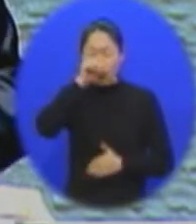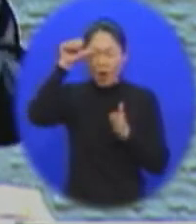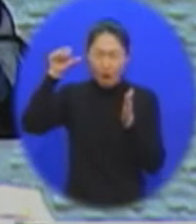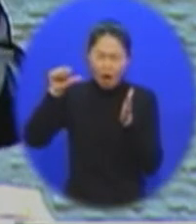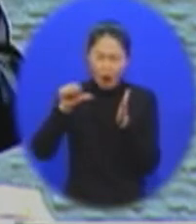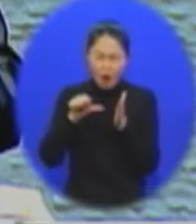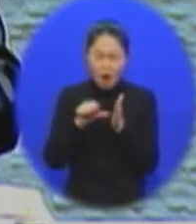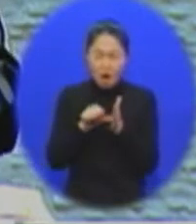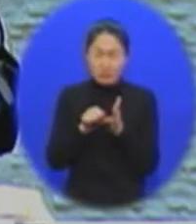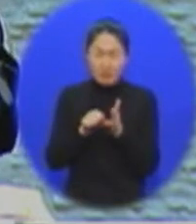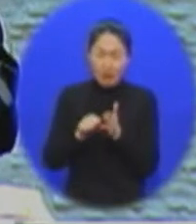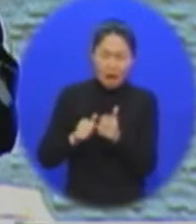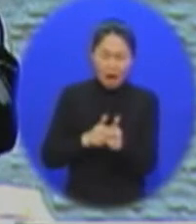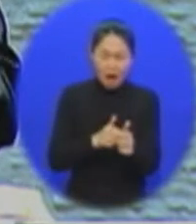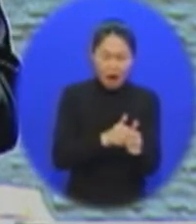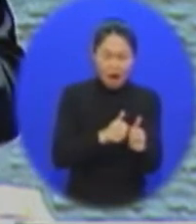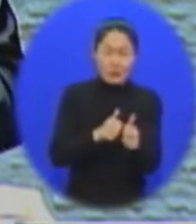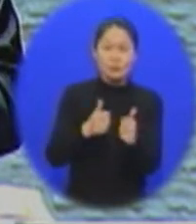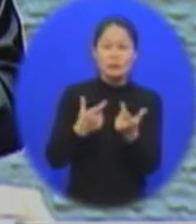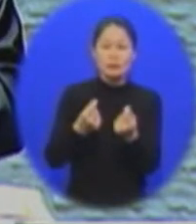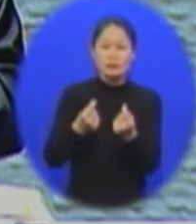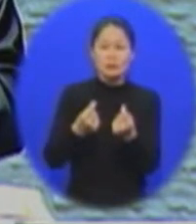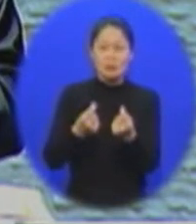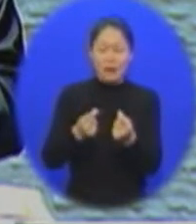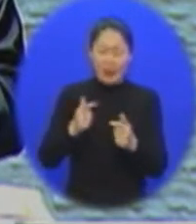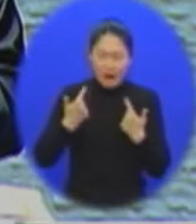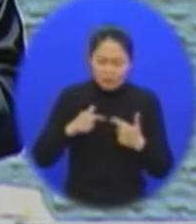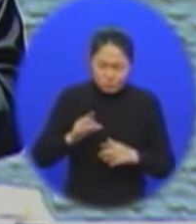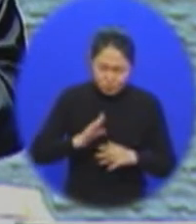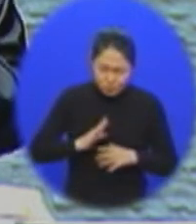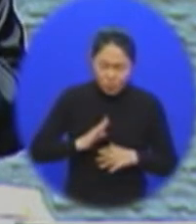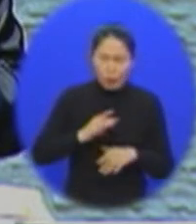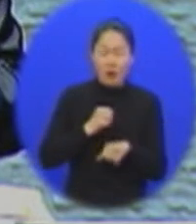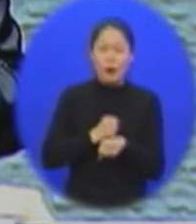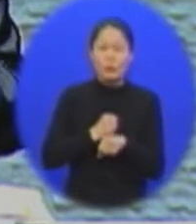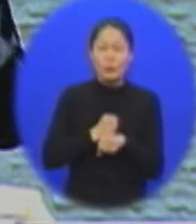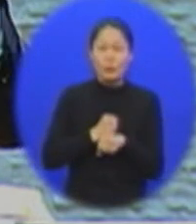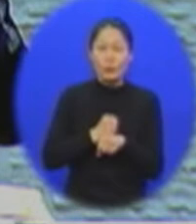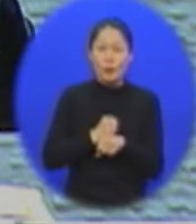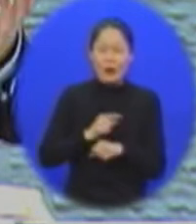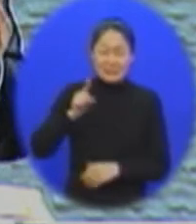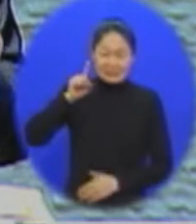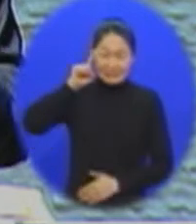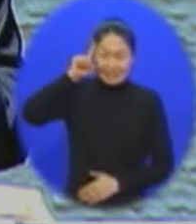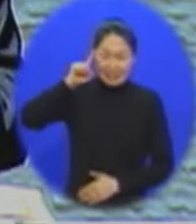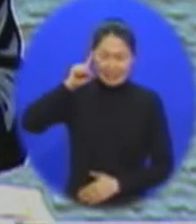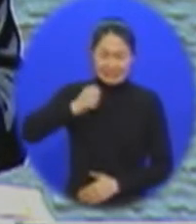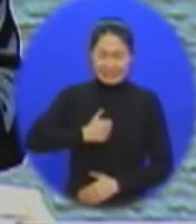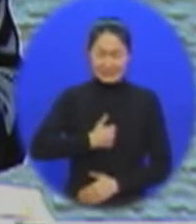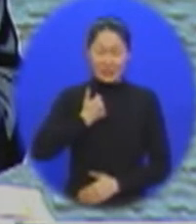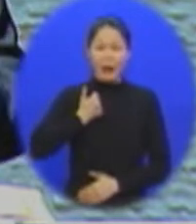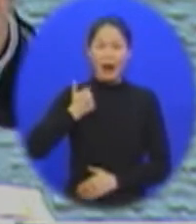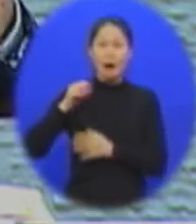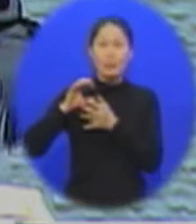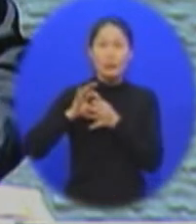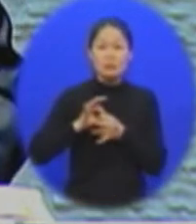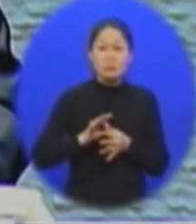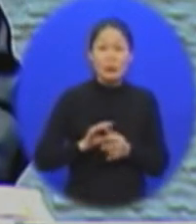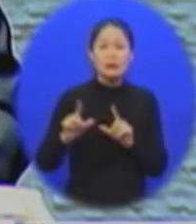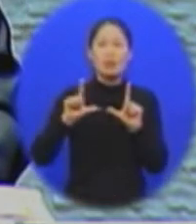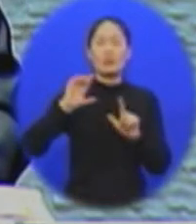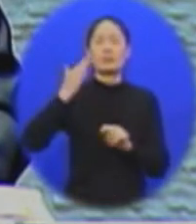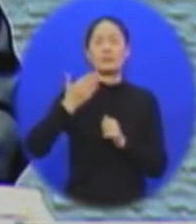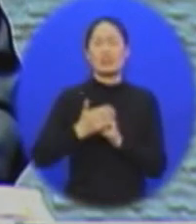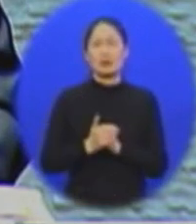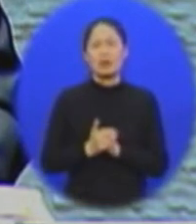쫓기듯이 항상 두려워하고 항상 짜증과 화를 내면서 그렇게 살게